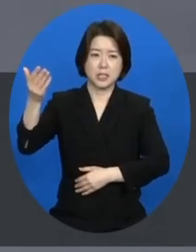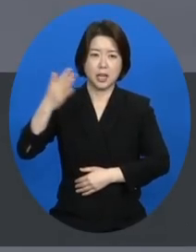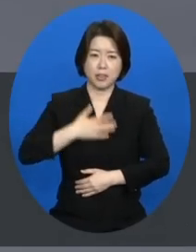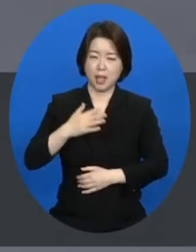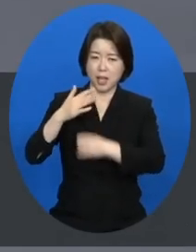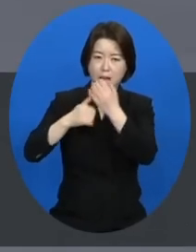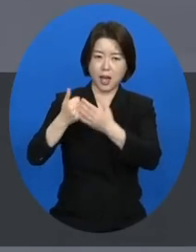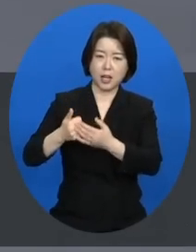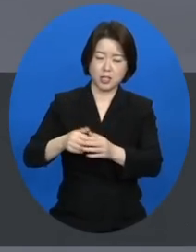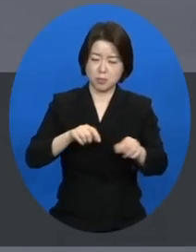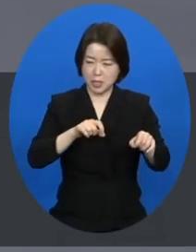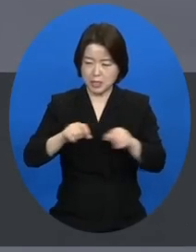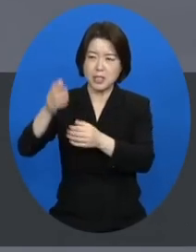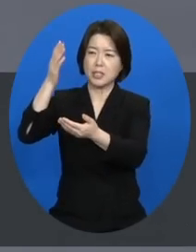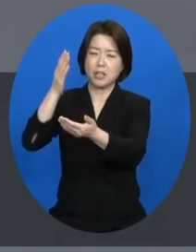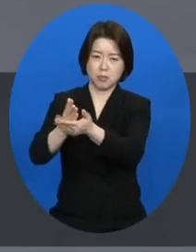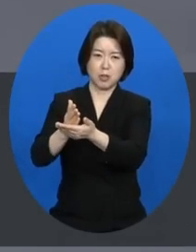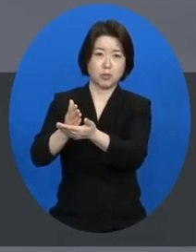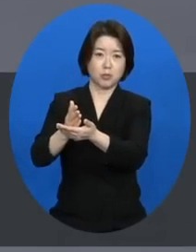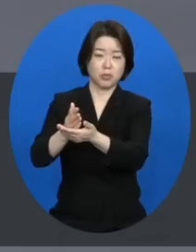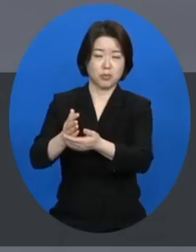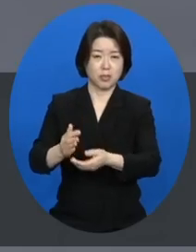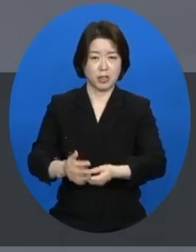하나님이여 지체하지 마소서.